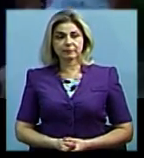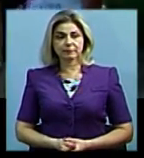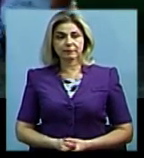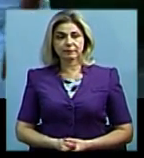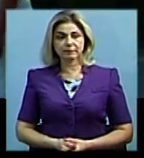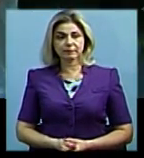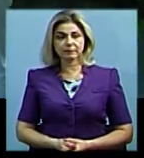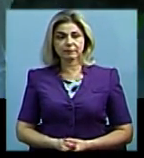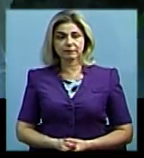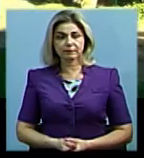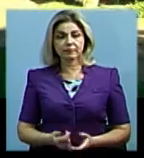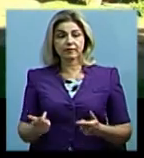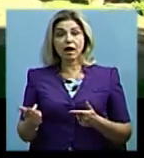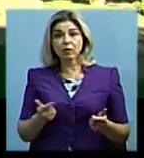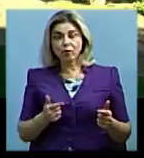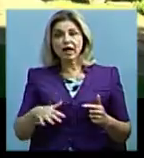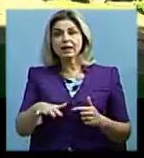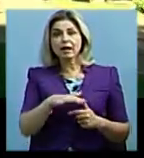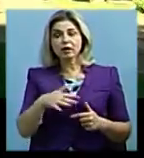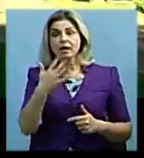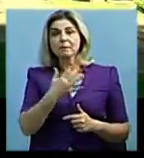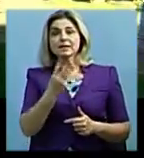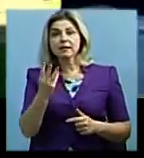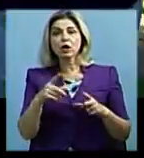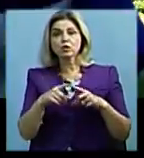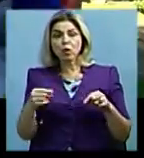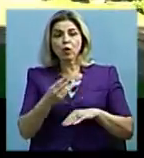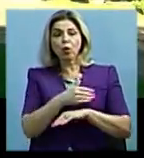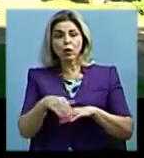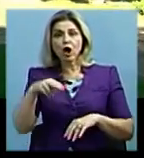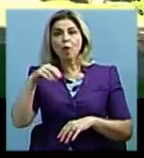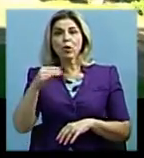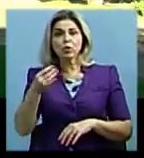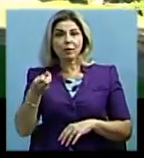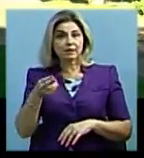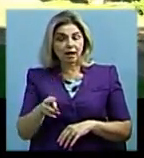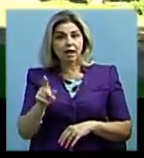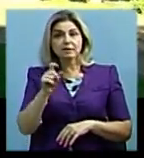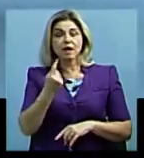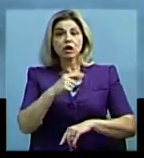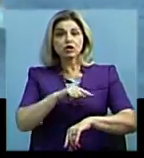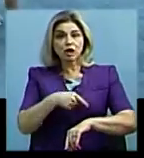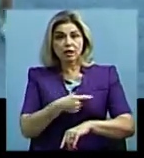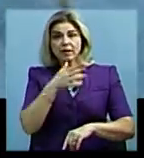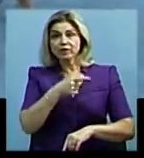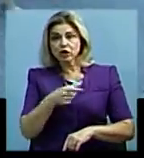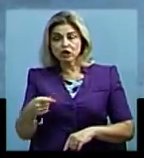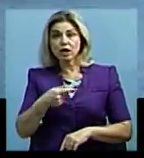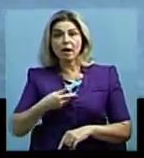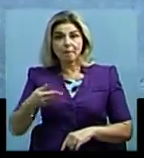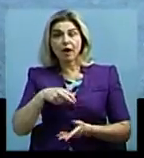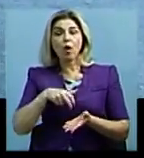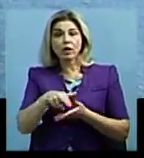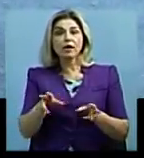это школа. Готов. Територія 53-ї школи на вулиці Потьомкінській. За годину, протягом якої ми ходили ділянкою